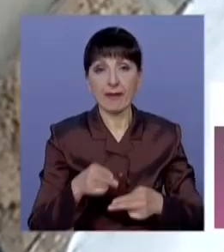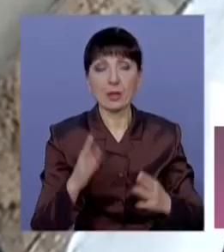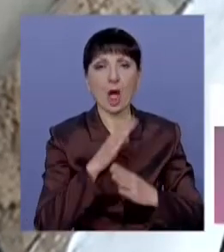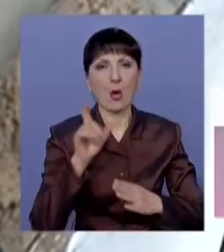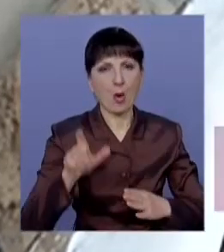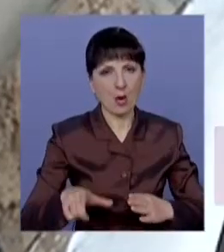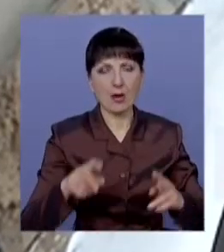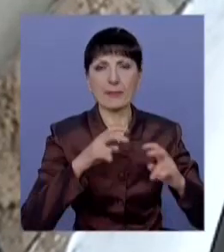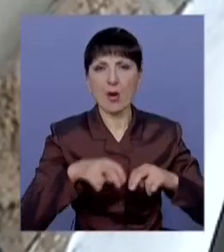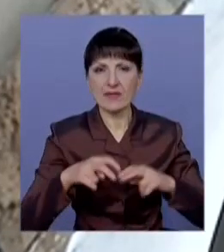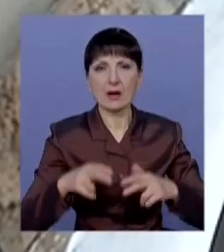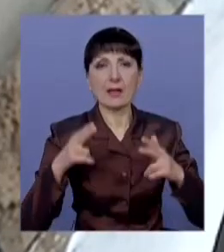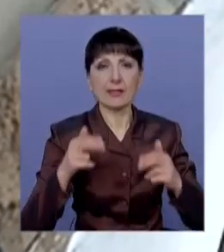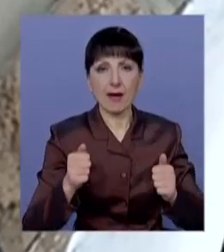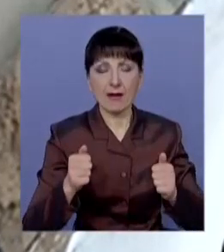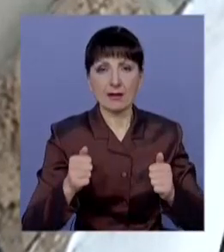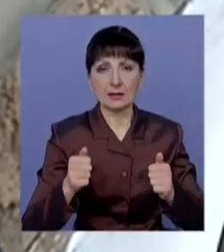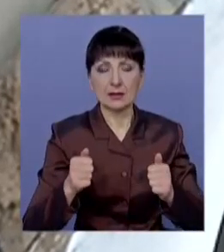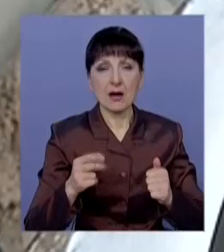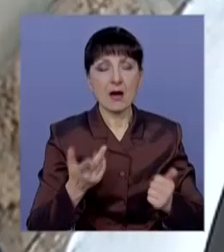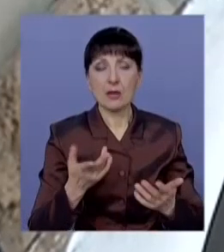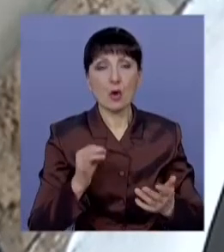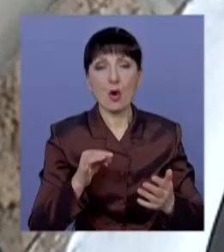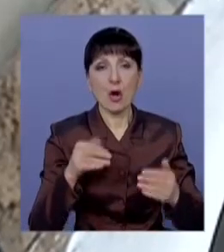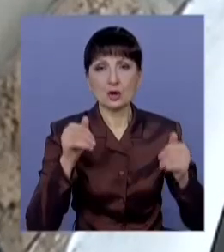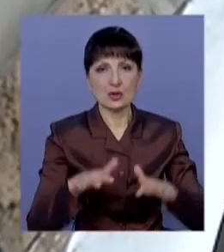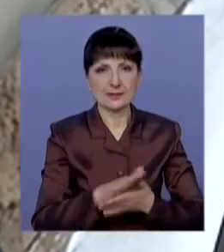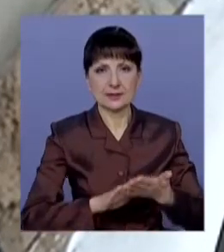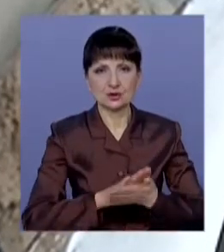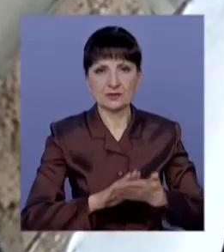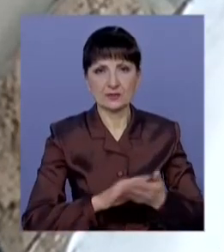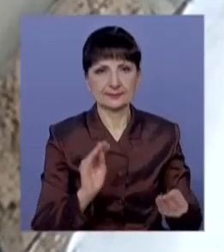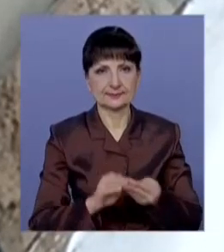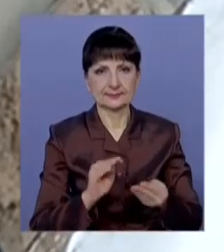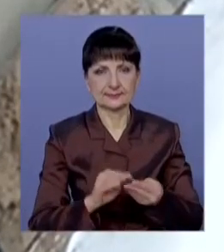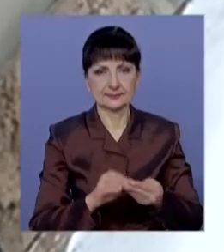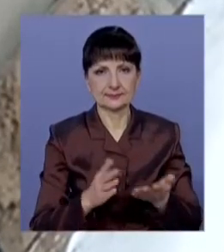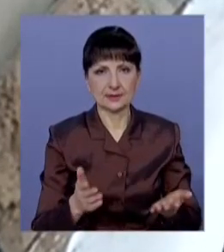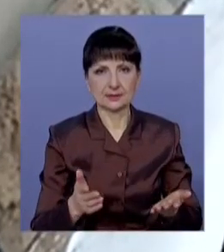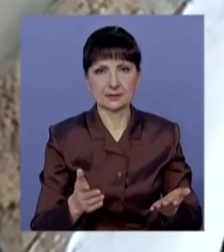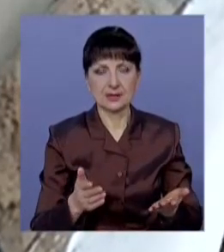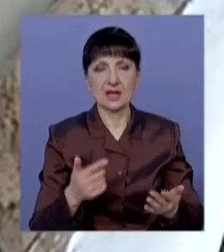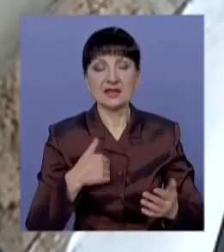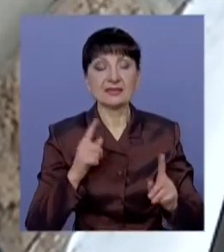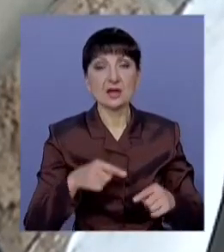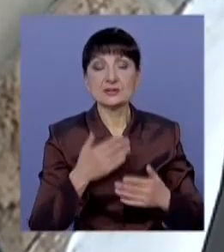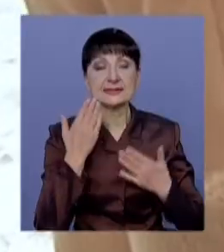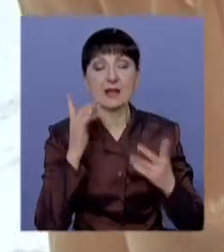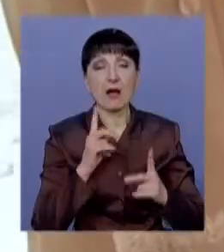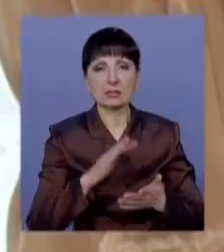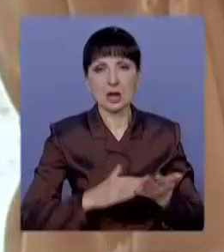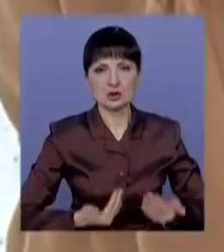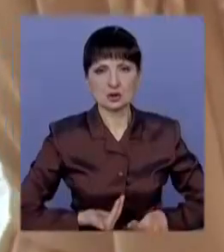вот все проверили. И, в общем, дела не решаются. На том же месте все остается. Я даже не знаю, как дальше